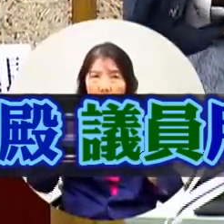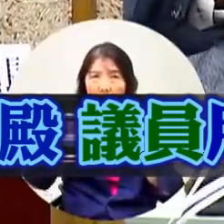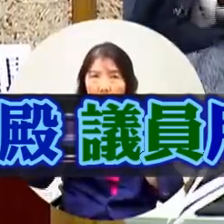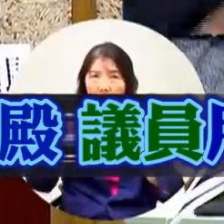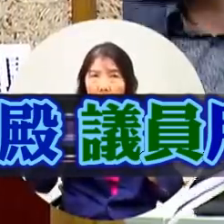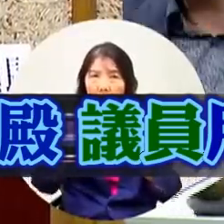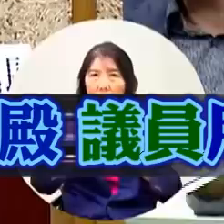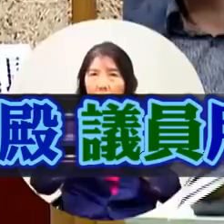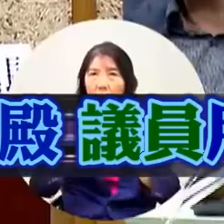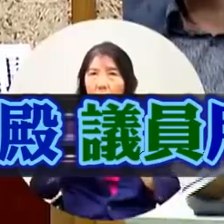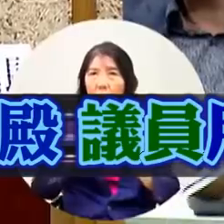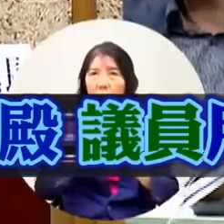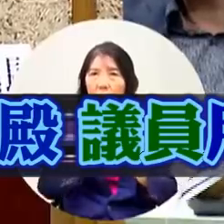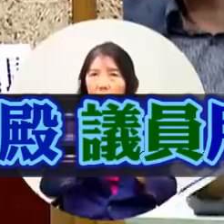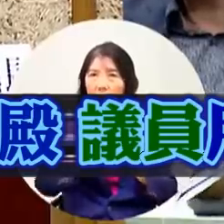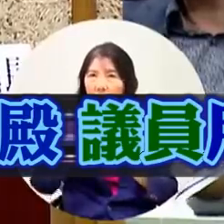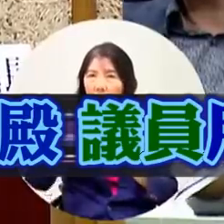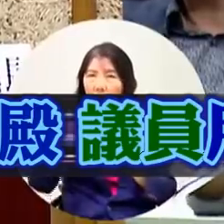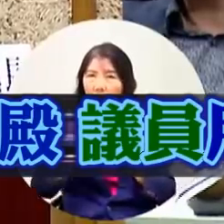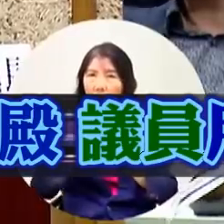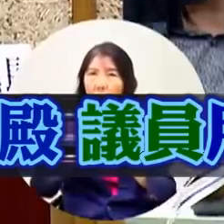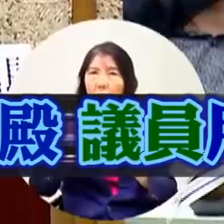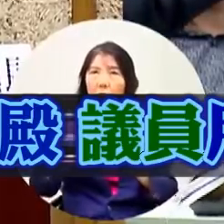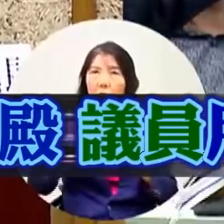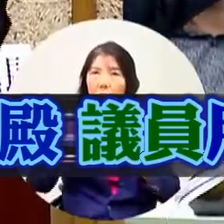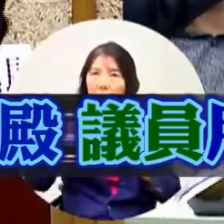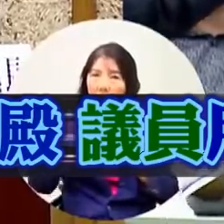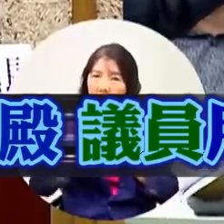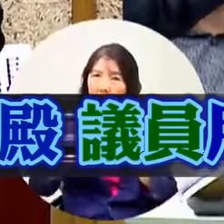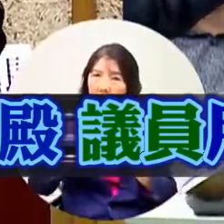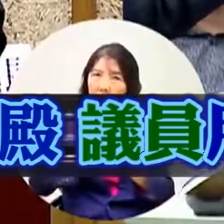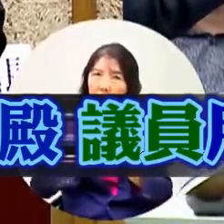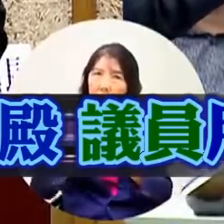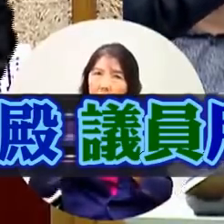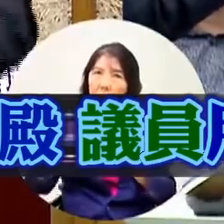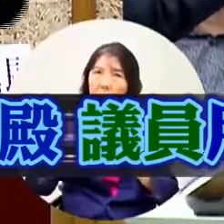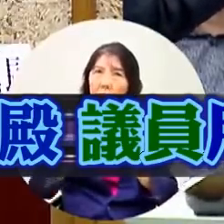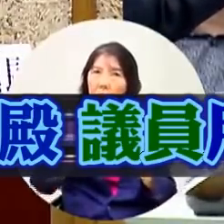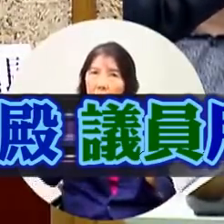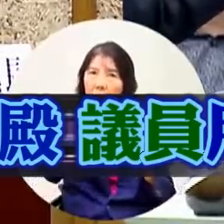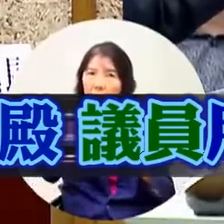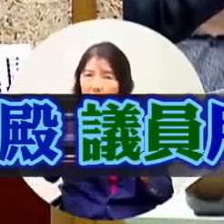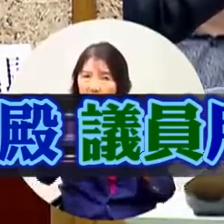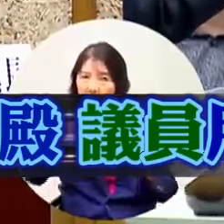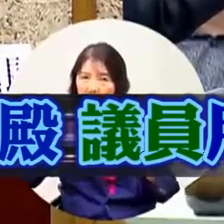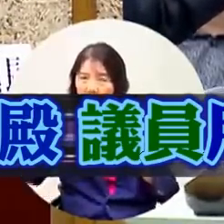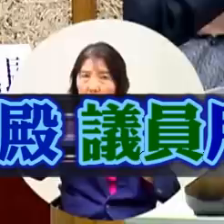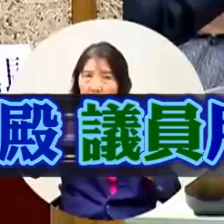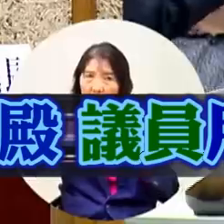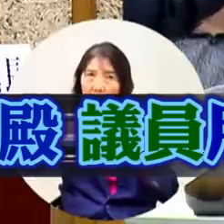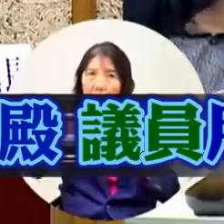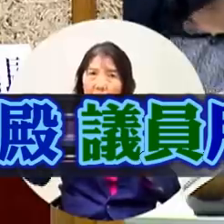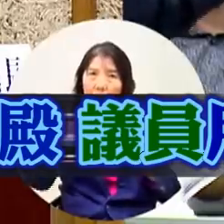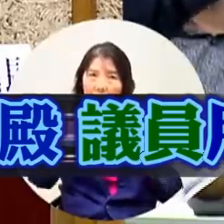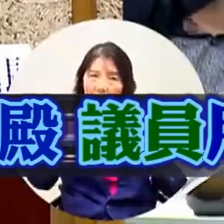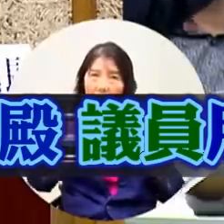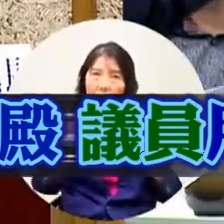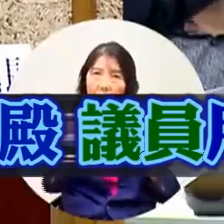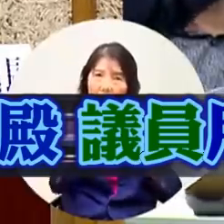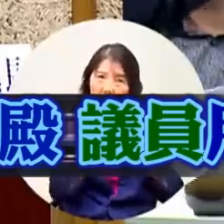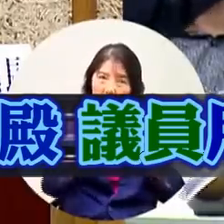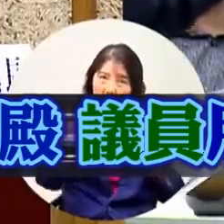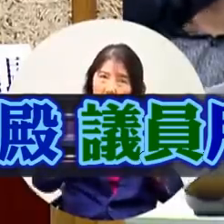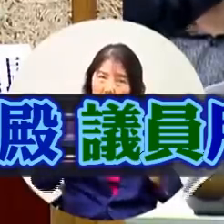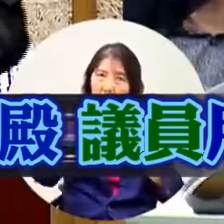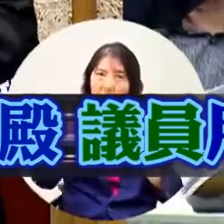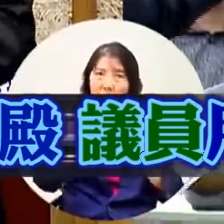案是说营业税、货物税除掉。 对，那营业税、货物税，但是它可以延伸其他的部分，因为厂商来以后会带动其他关联产业都来进来